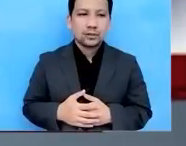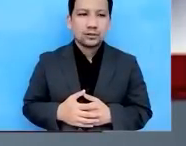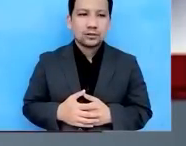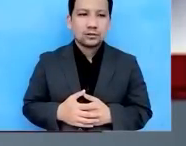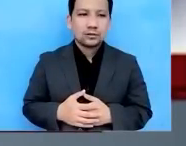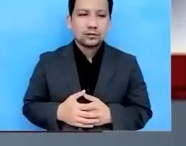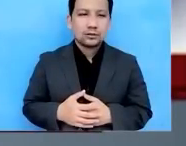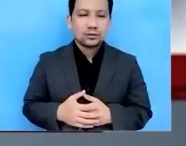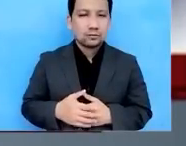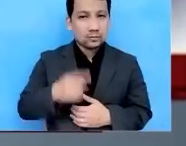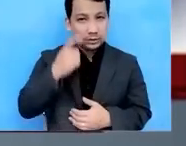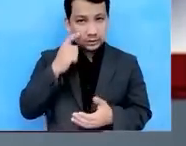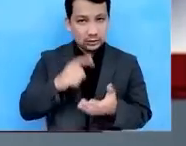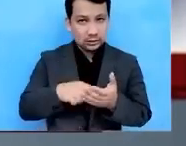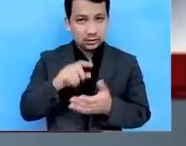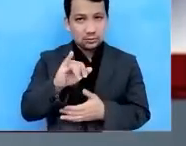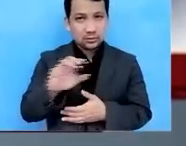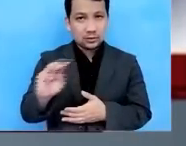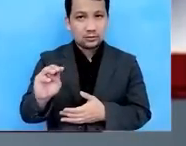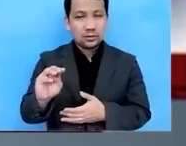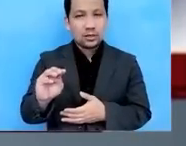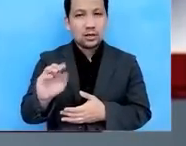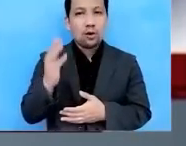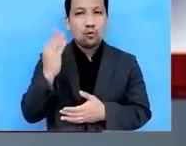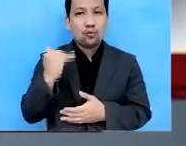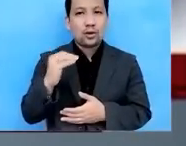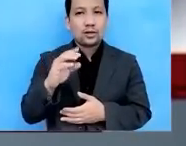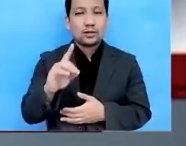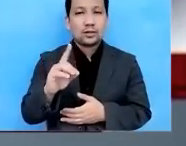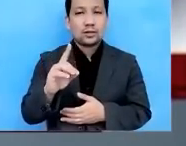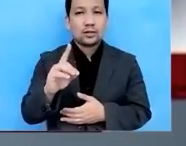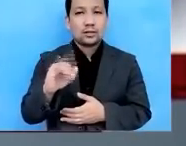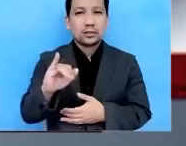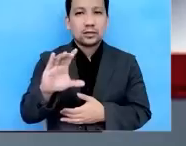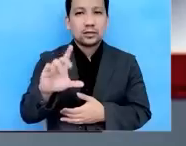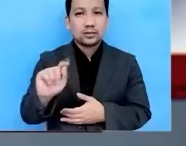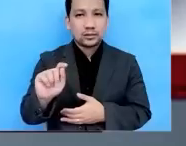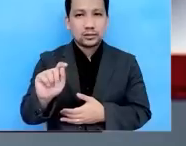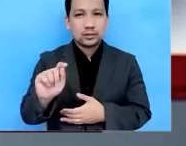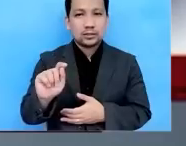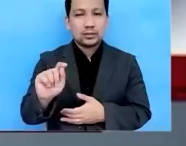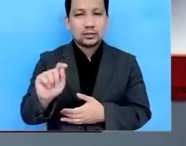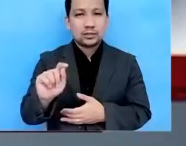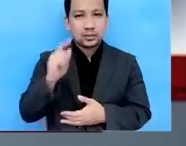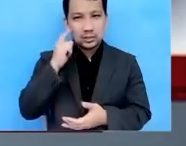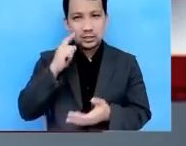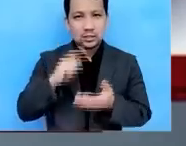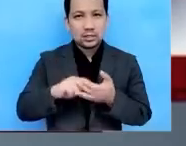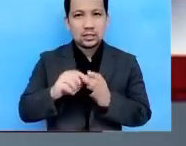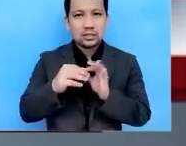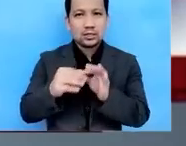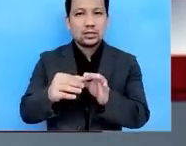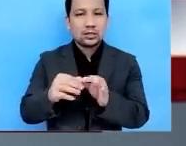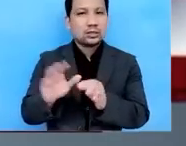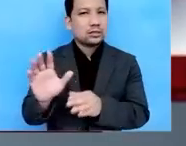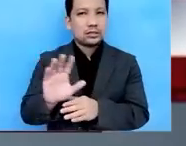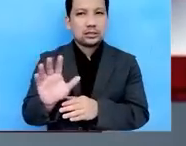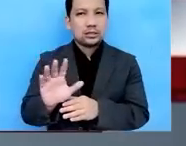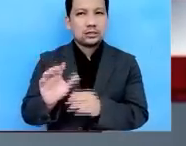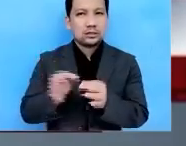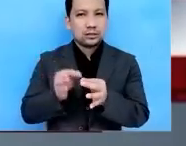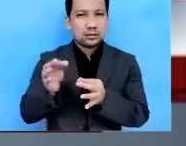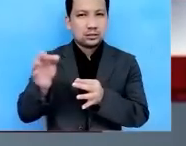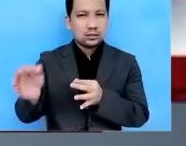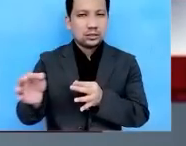Mag-register na ng inyong mga SIM. Nanindigan kasi ang Department of Information Communications Technology o DICT na hindi na nila i-extend